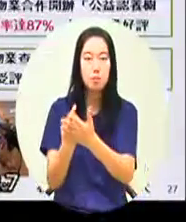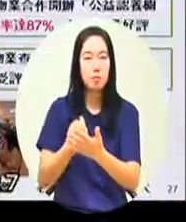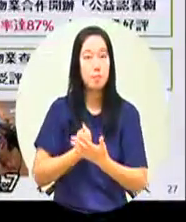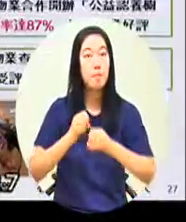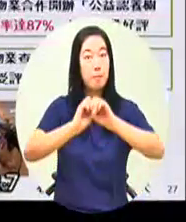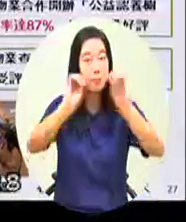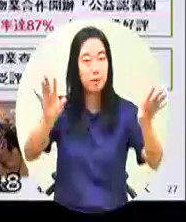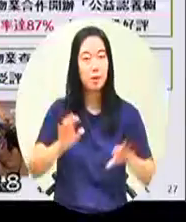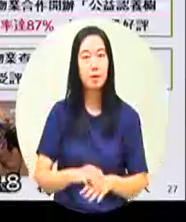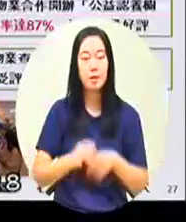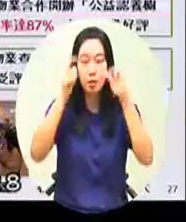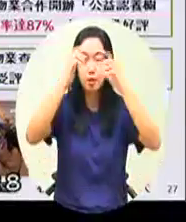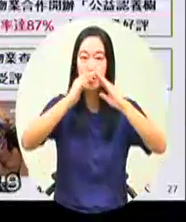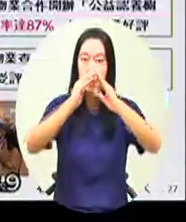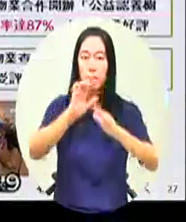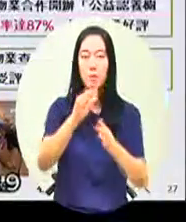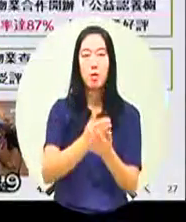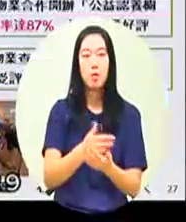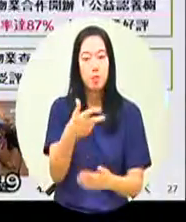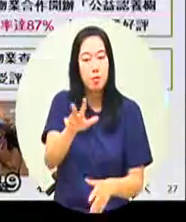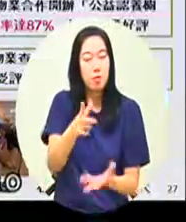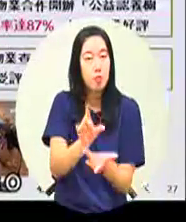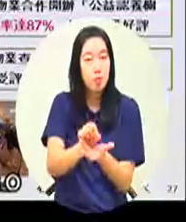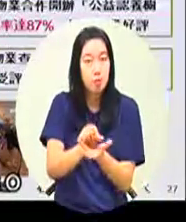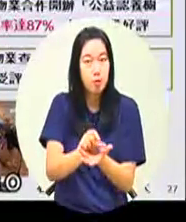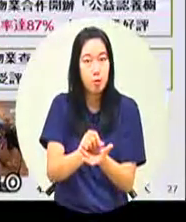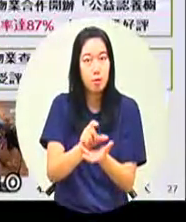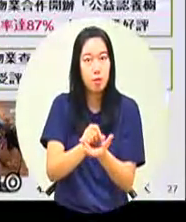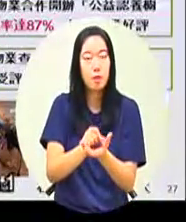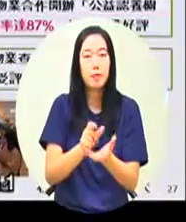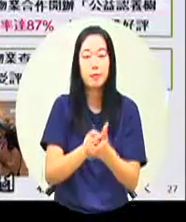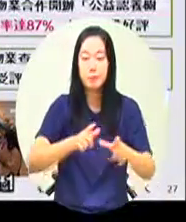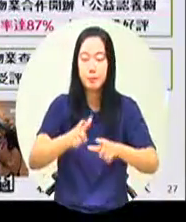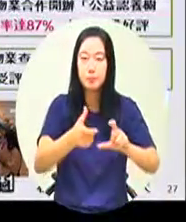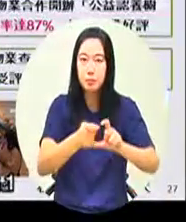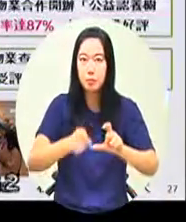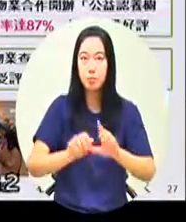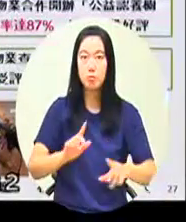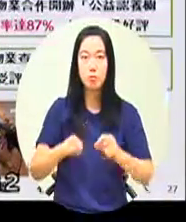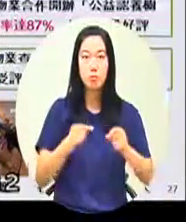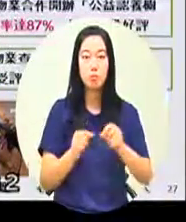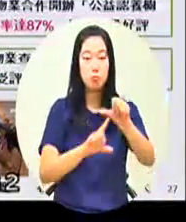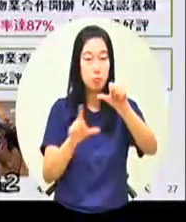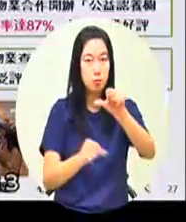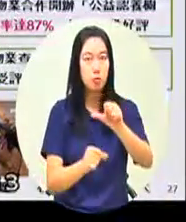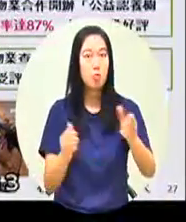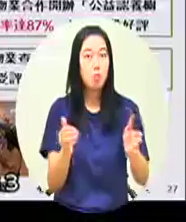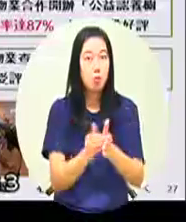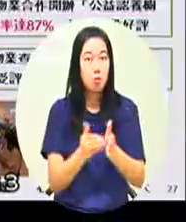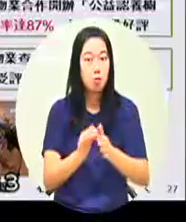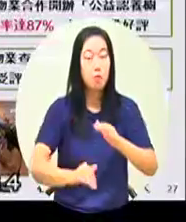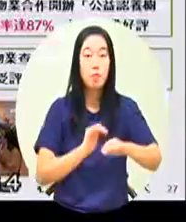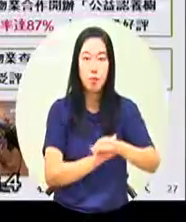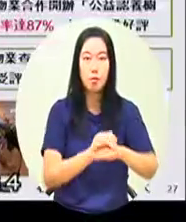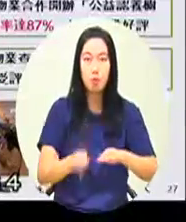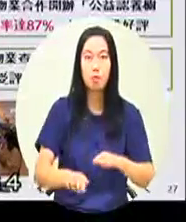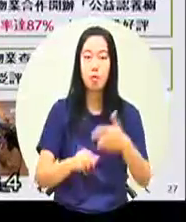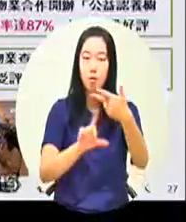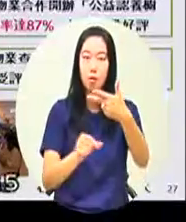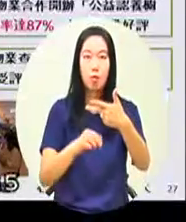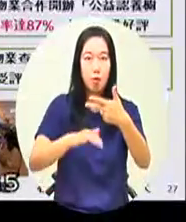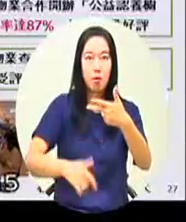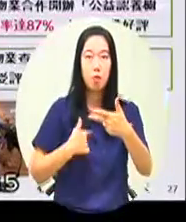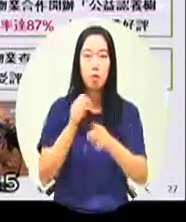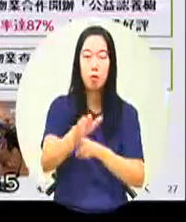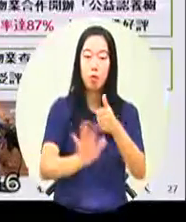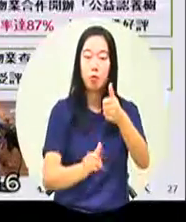告，高雄市燕巢动物保护关爱园区已经在今年5月完工。那么7月底呢，在我们农委会呢，我们超